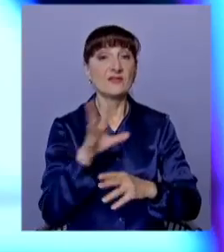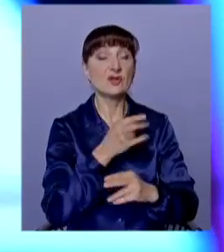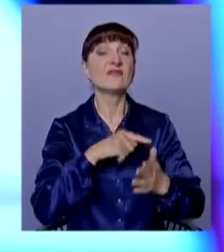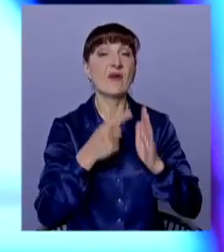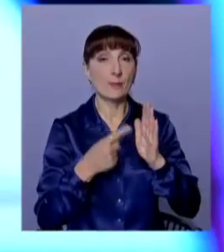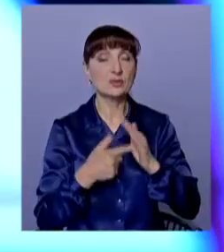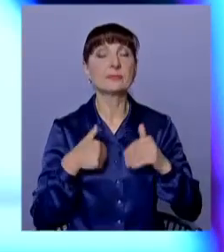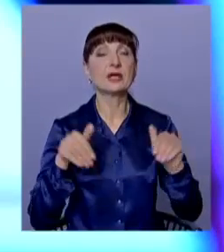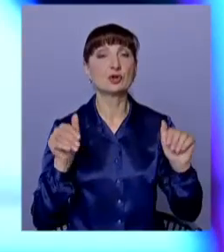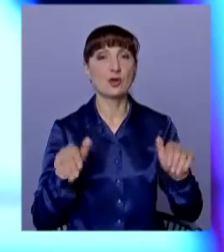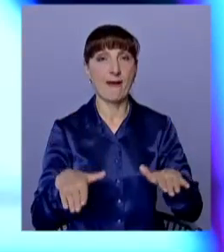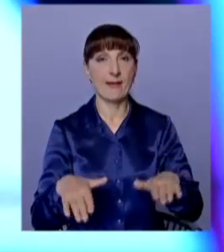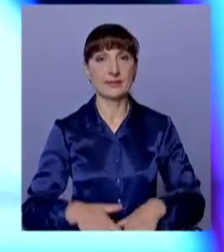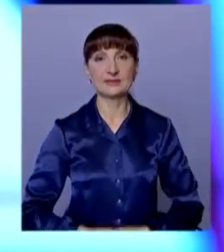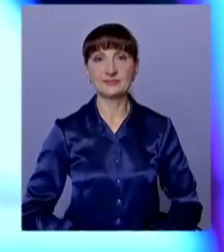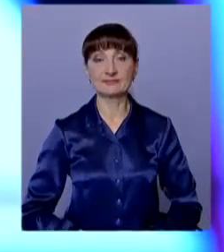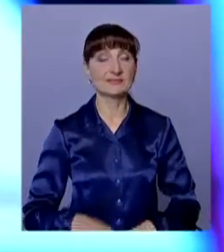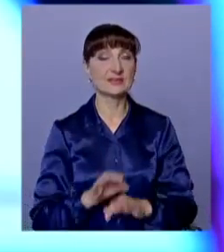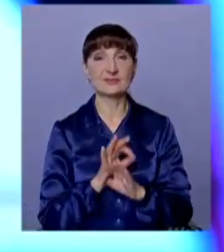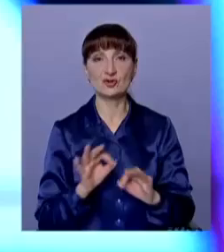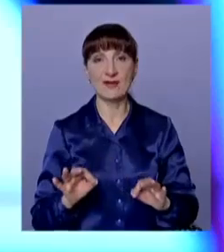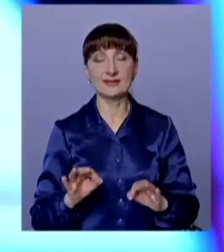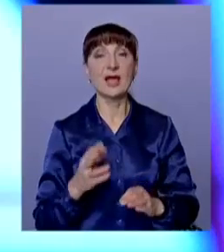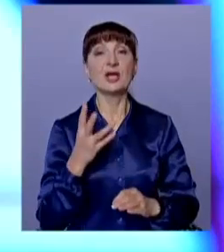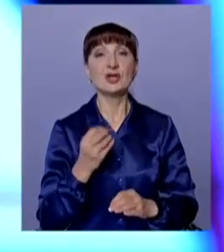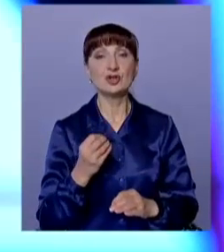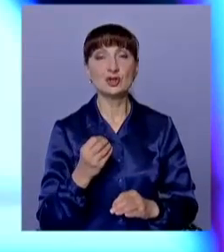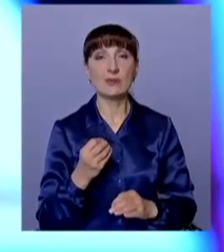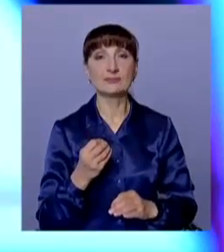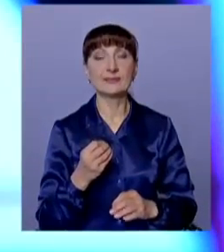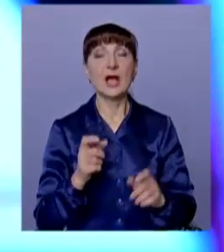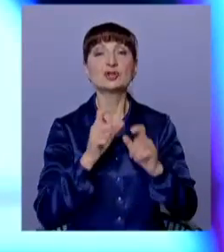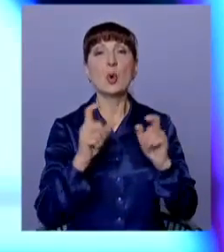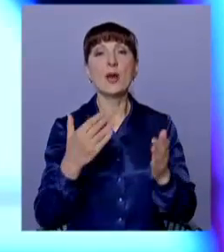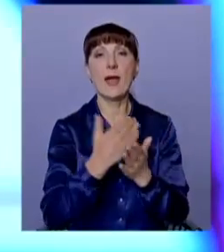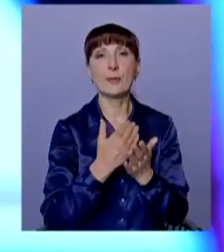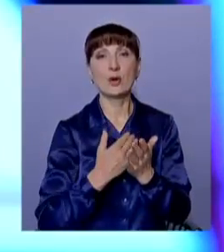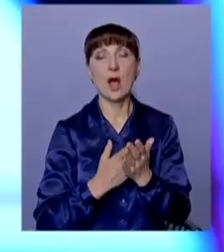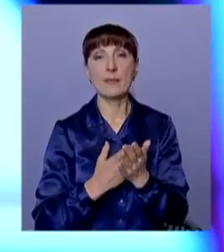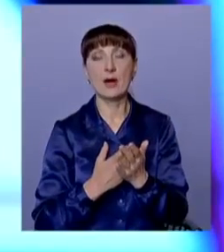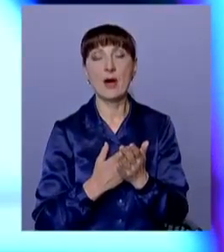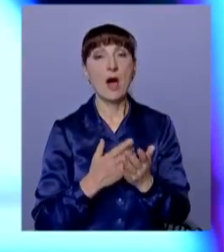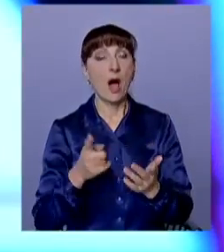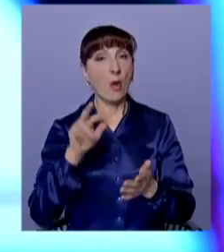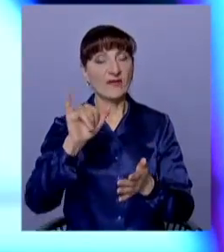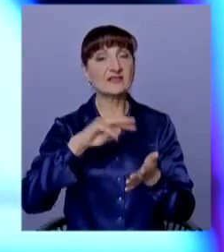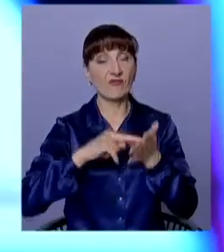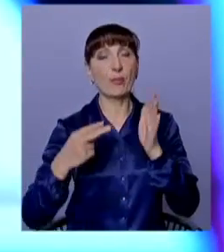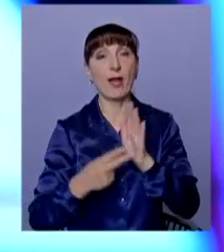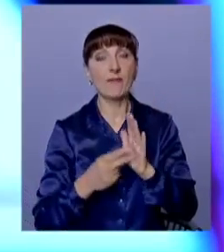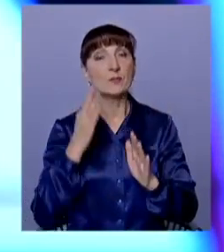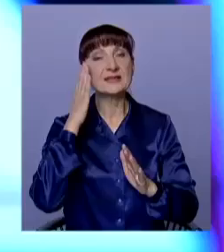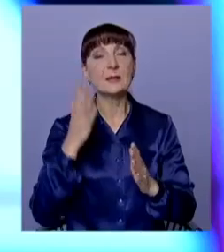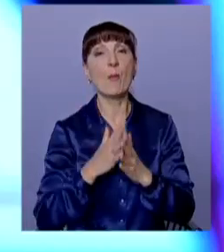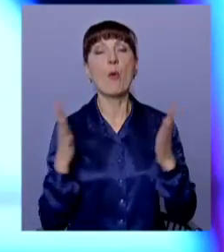вопросы решаются. Замечательно. И еще, возвращаясь к школьной программе, нет ли в планах, в мыслях, да,